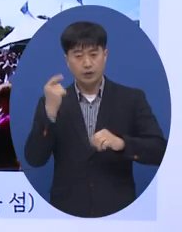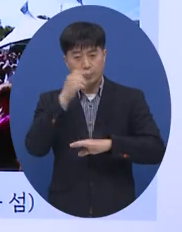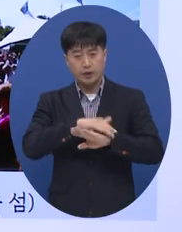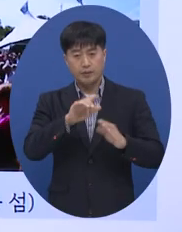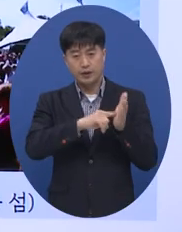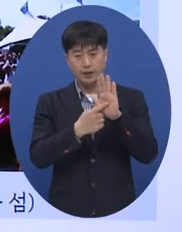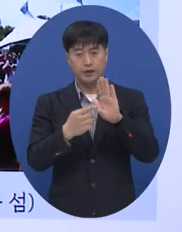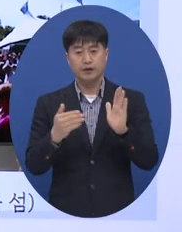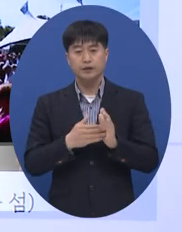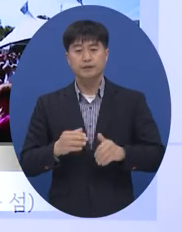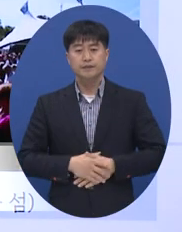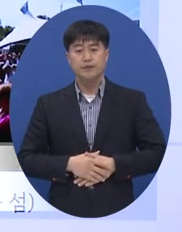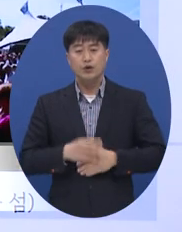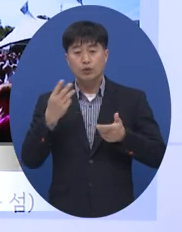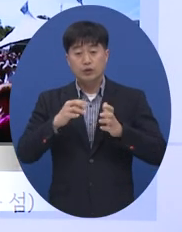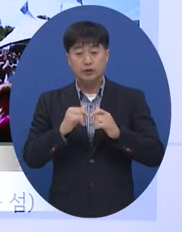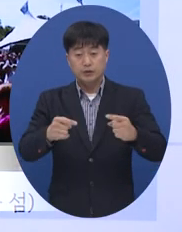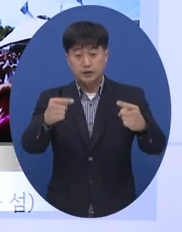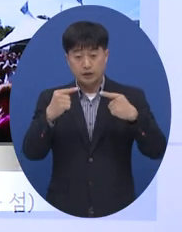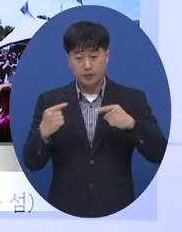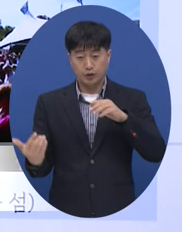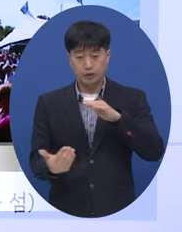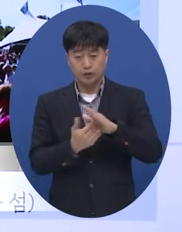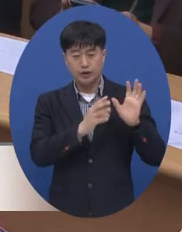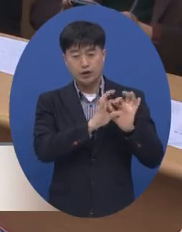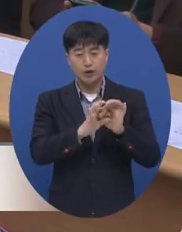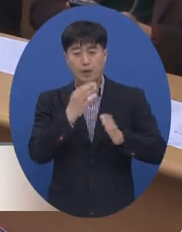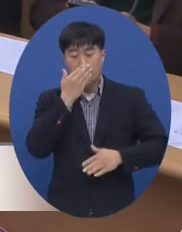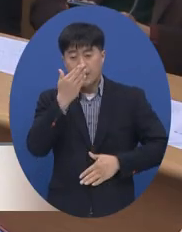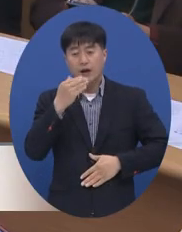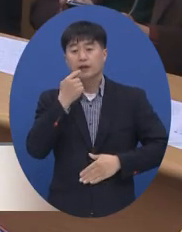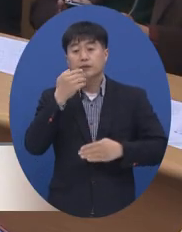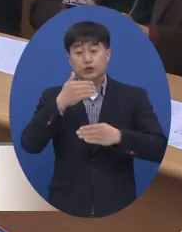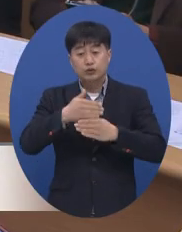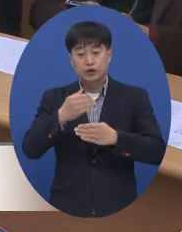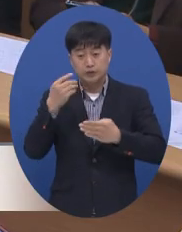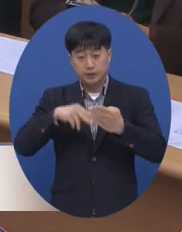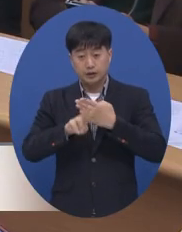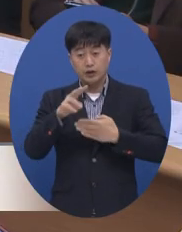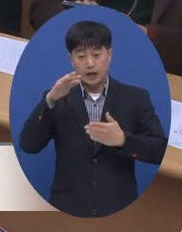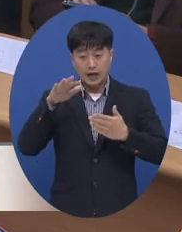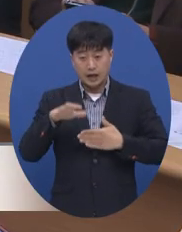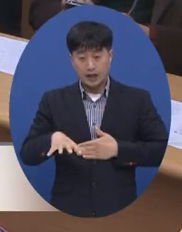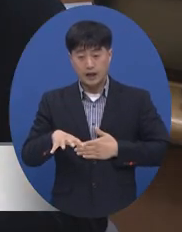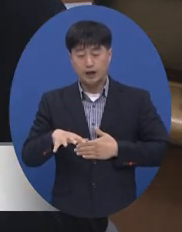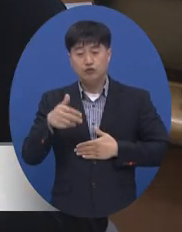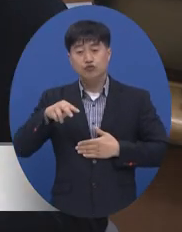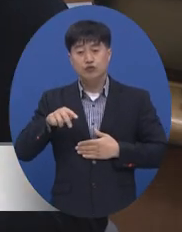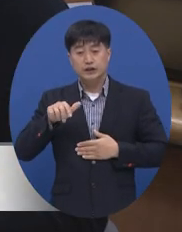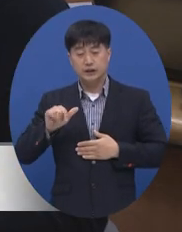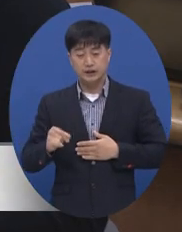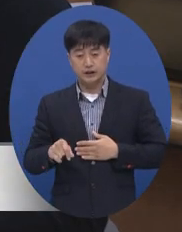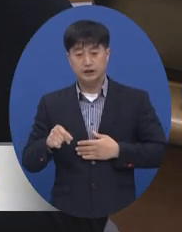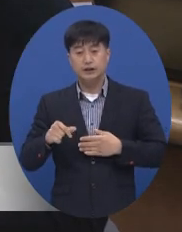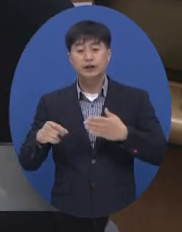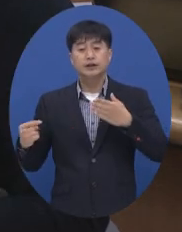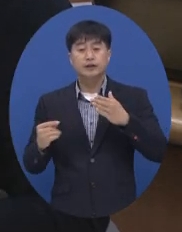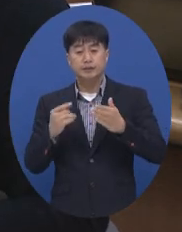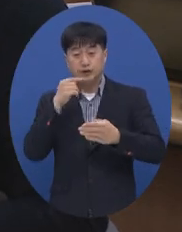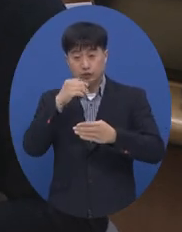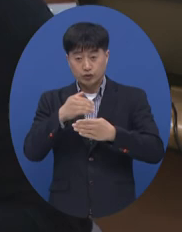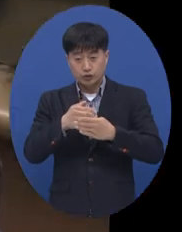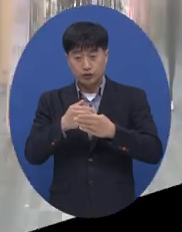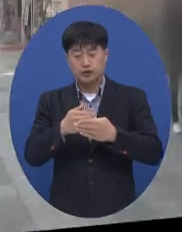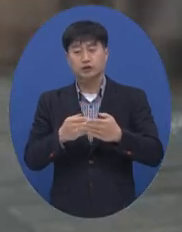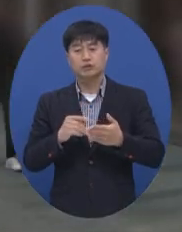밝혔습니다. 경기도민의 참여로 이뤄지는 지속가능한 민주주의라는 비전 아래 숙의민주주의 실현의 장을 만들겠다는